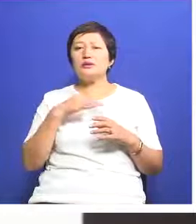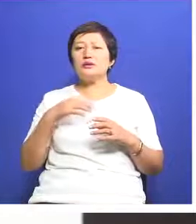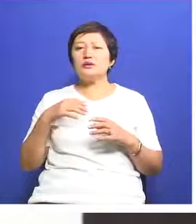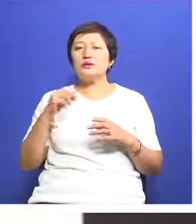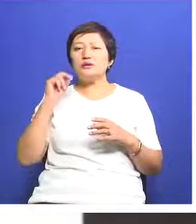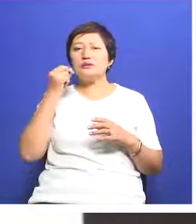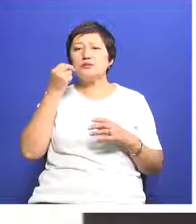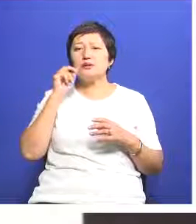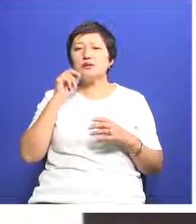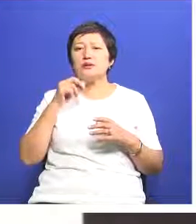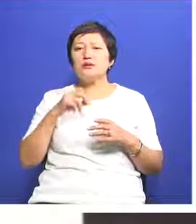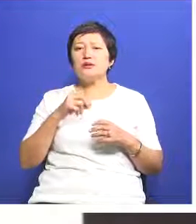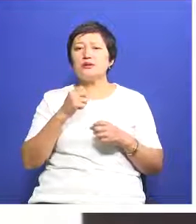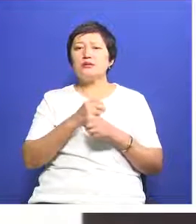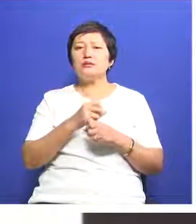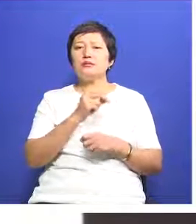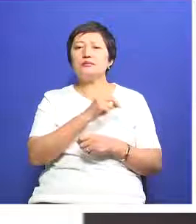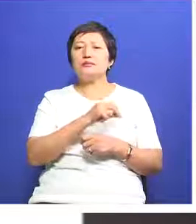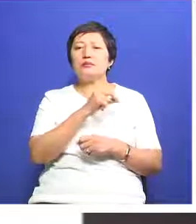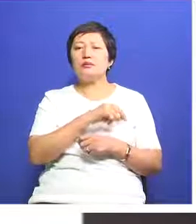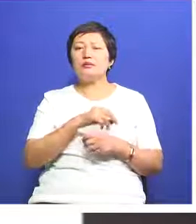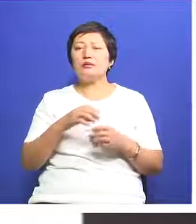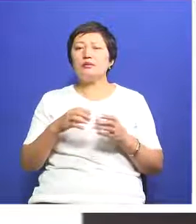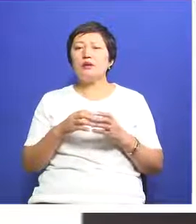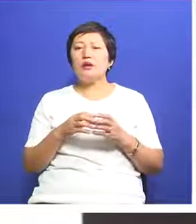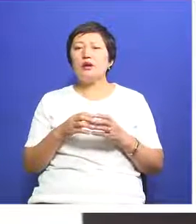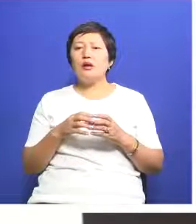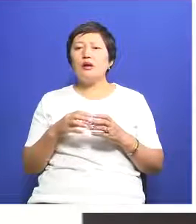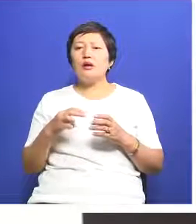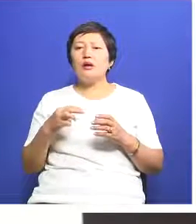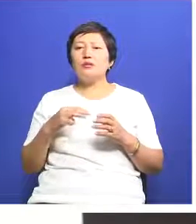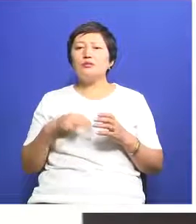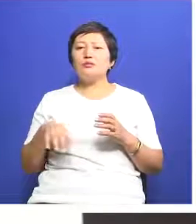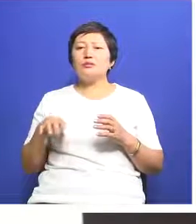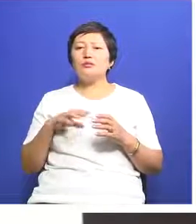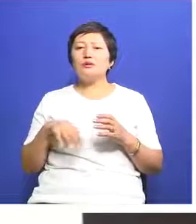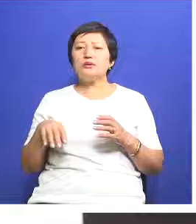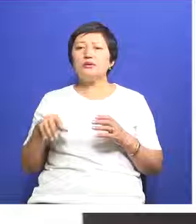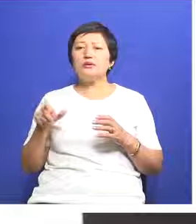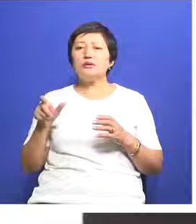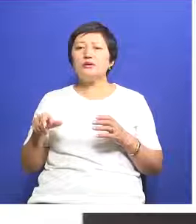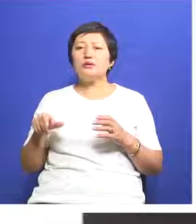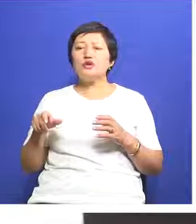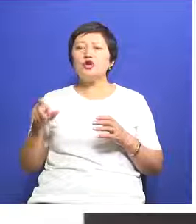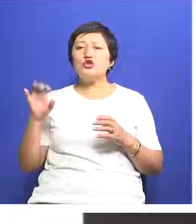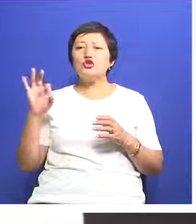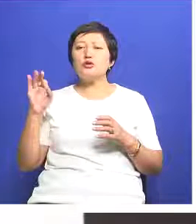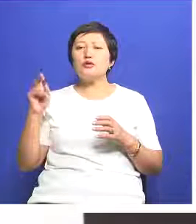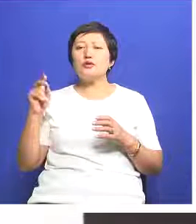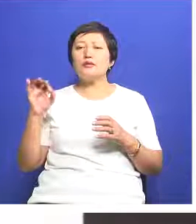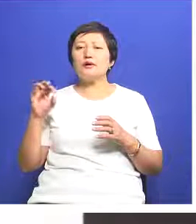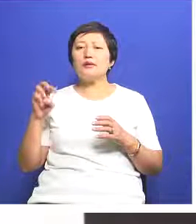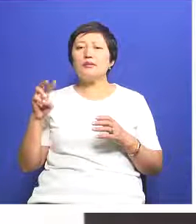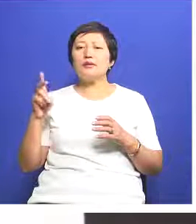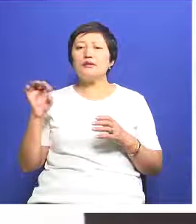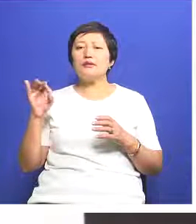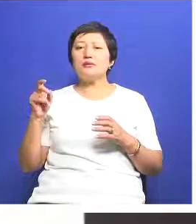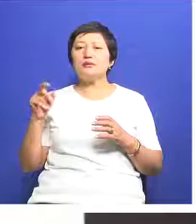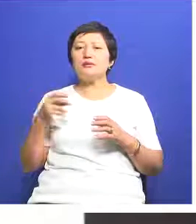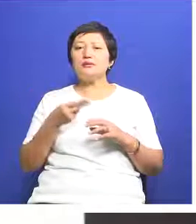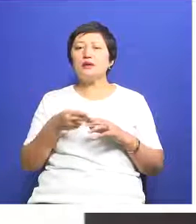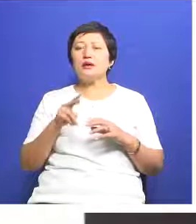aldırtıp, son jumıs istep atırmız. Sonunda her üyge 4000 tengeden, yani çötçügü var onun içinde, materialı var. Sonunda